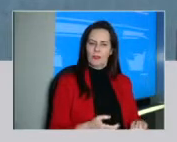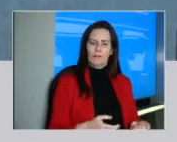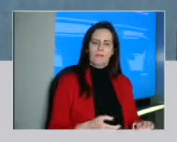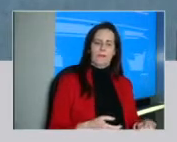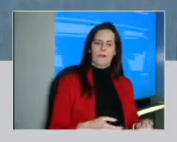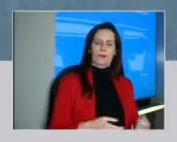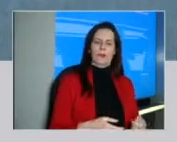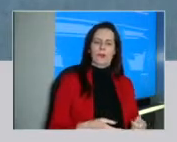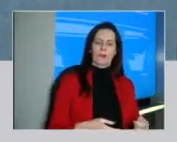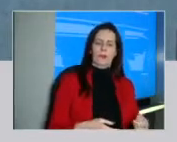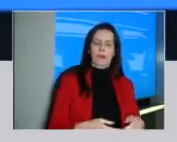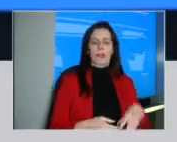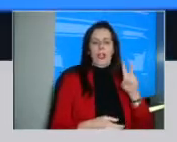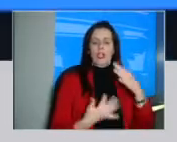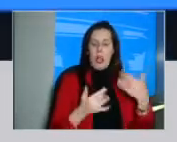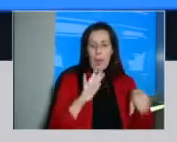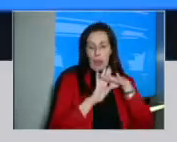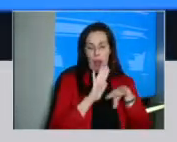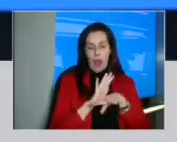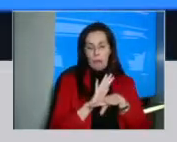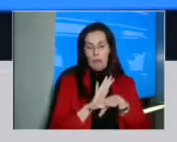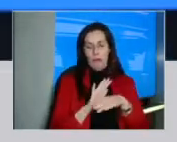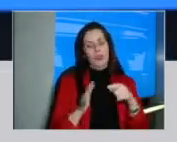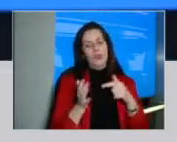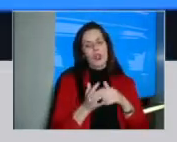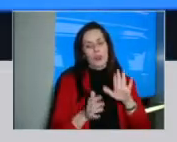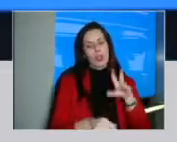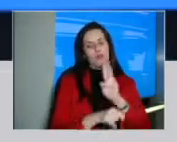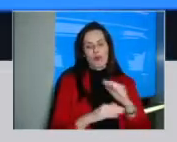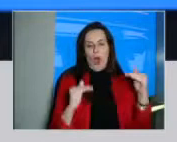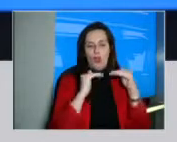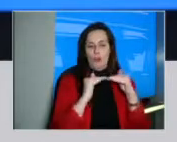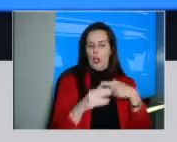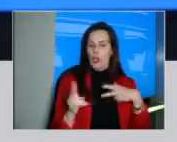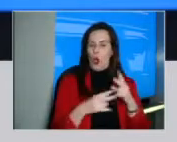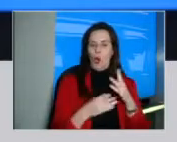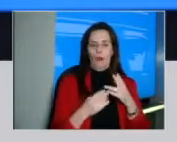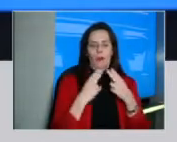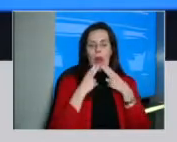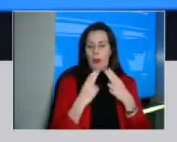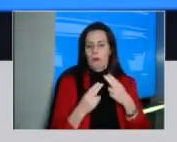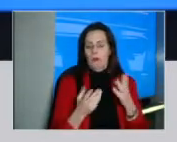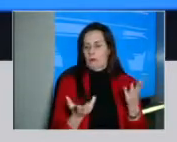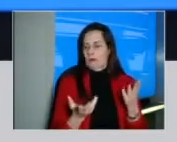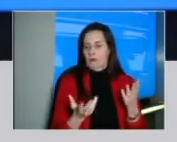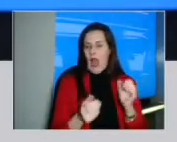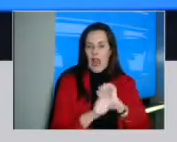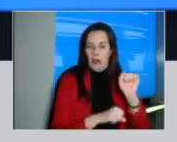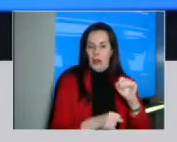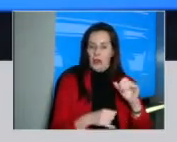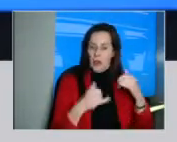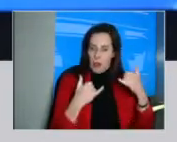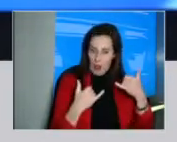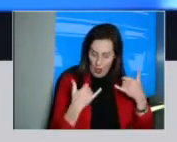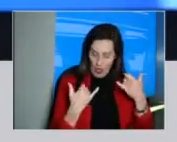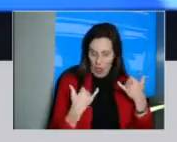אז תראה, יש כמה כללים, כמו שאמרנו קודם, שנועדו בין היתר לשמור על שוויון. אני לא יכול להתייחס לעתירה תלויה ועומדת. Okay. נכון למועד